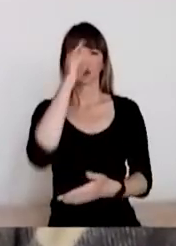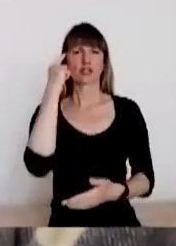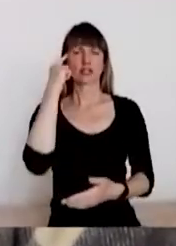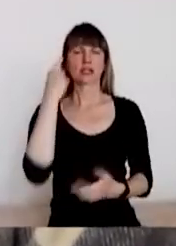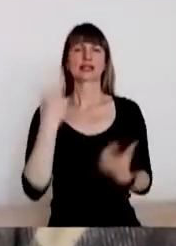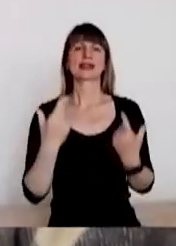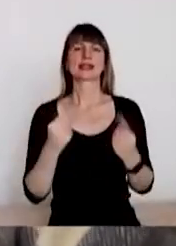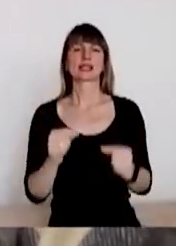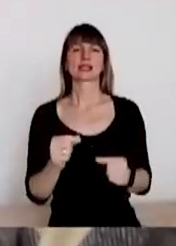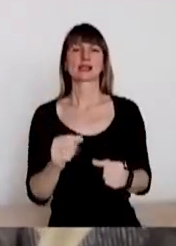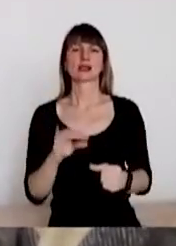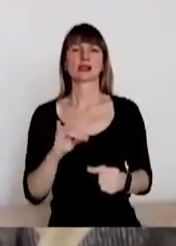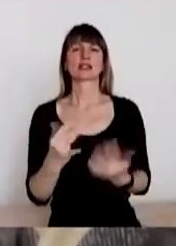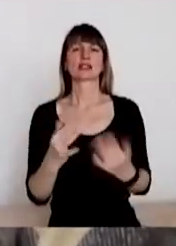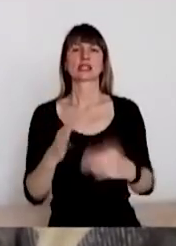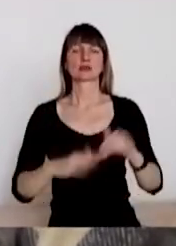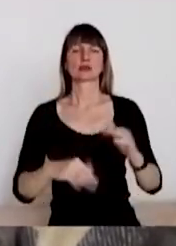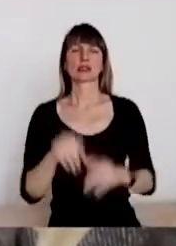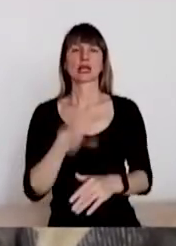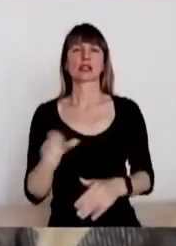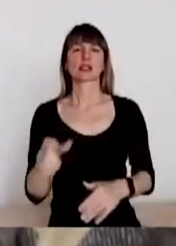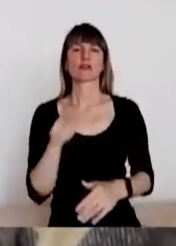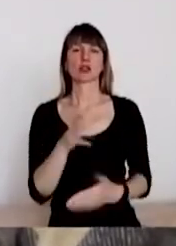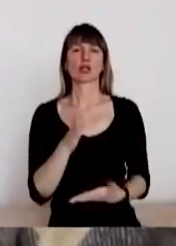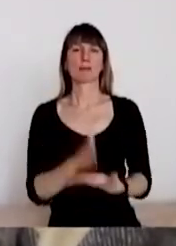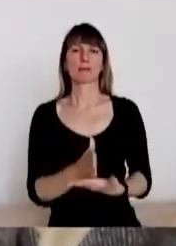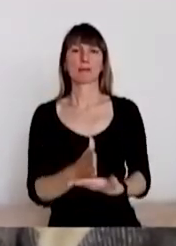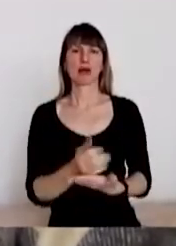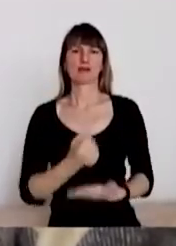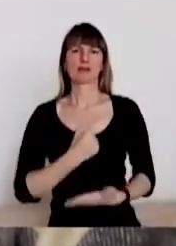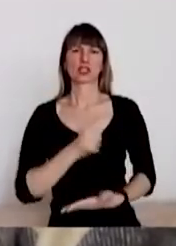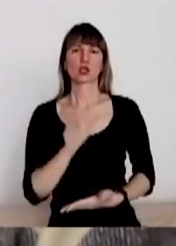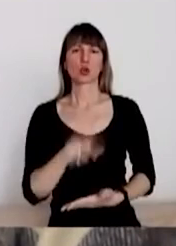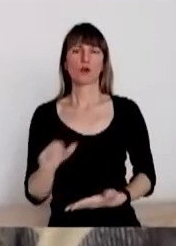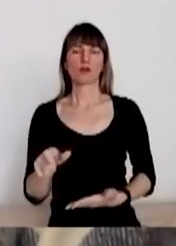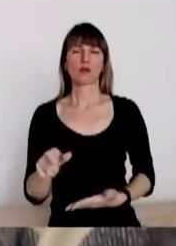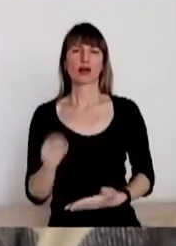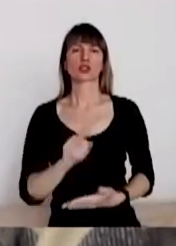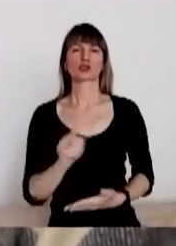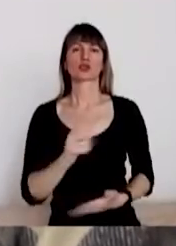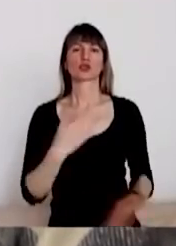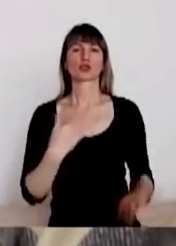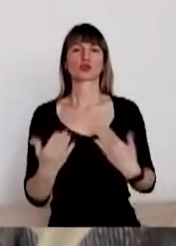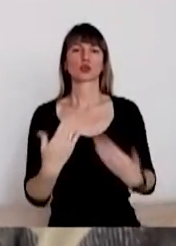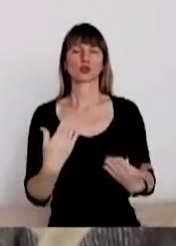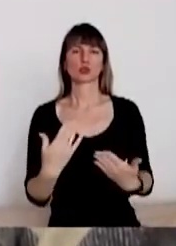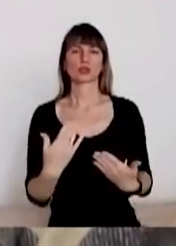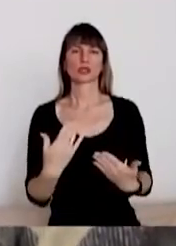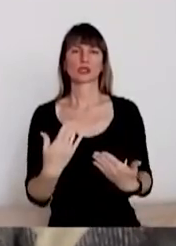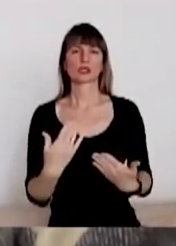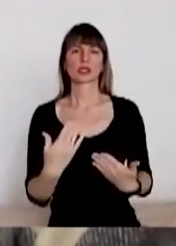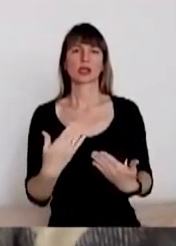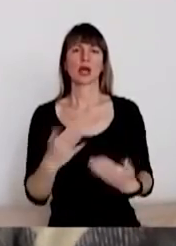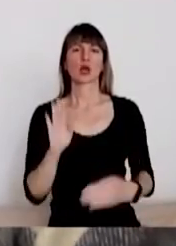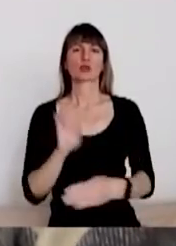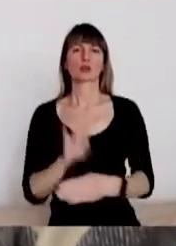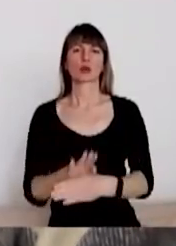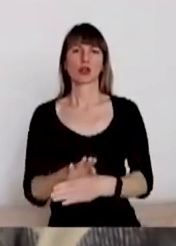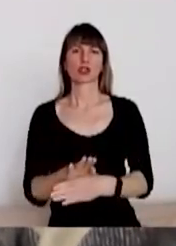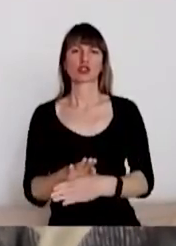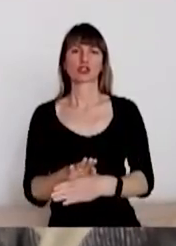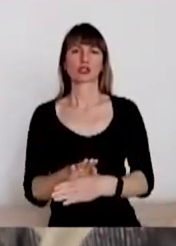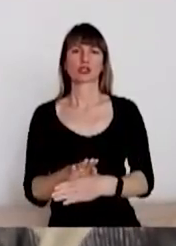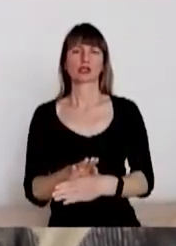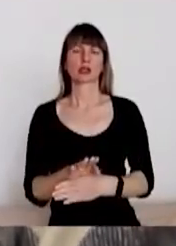та скільки спеціалістів вона має, саме військових. Те, що стосується безпосереднього розпорядження